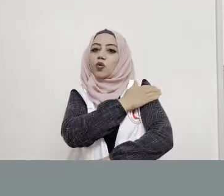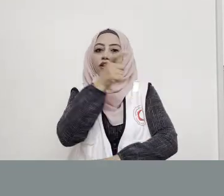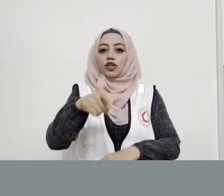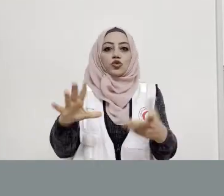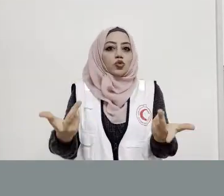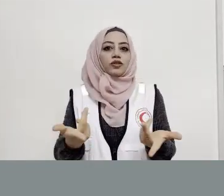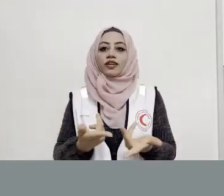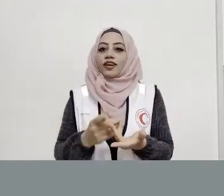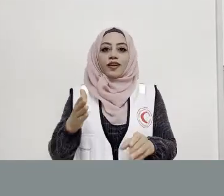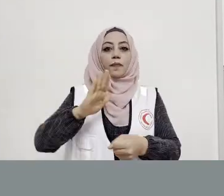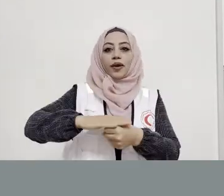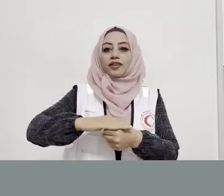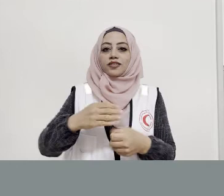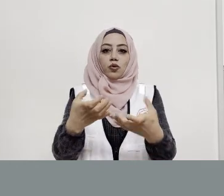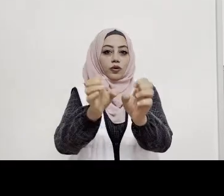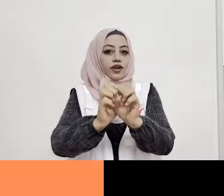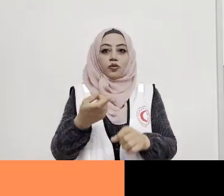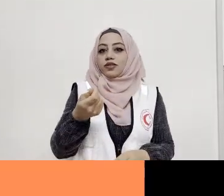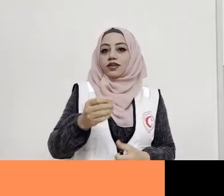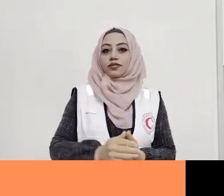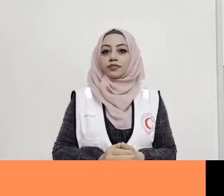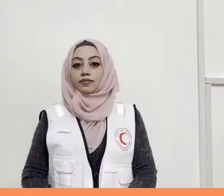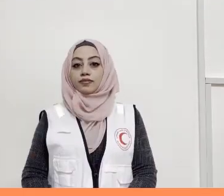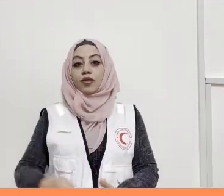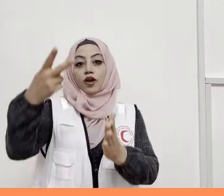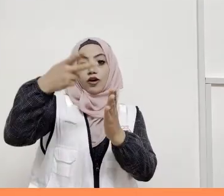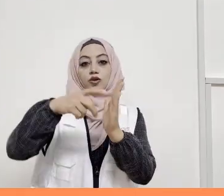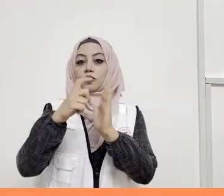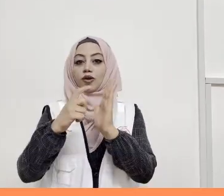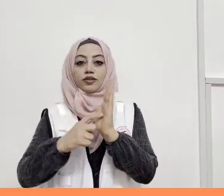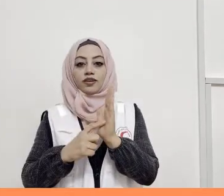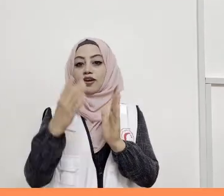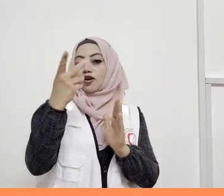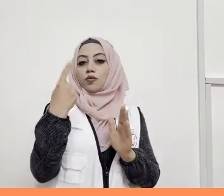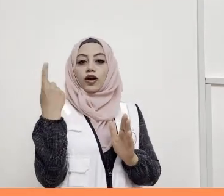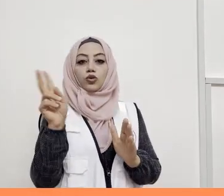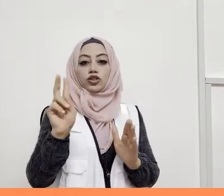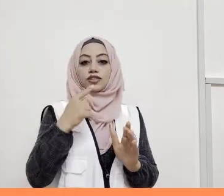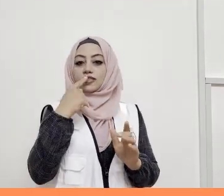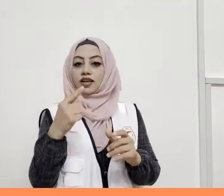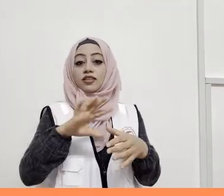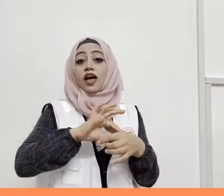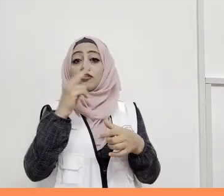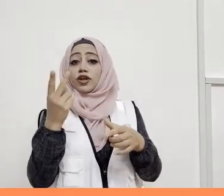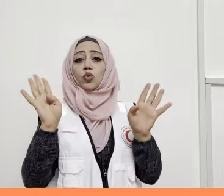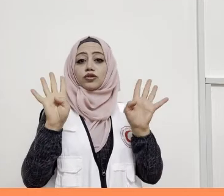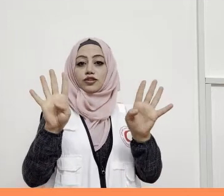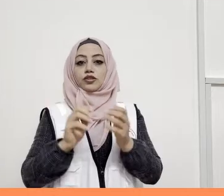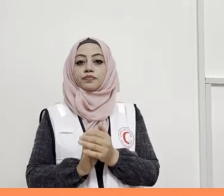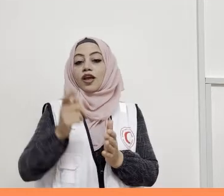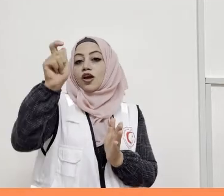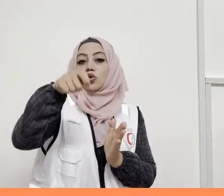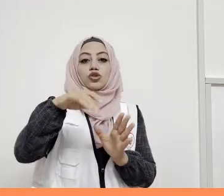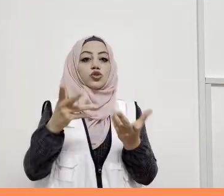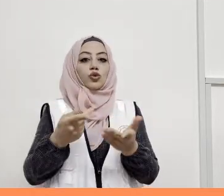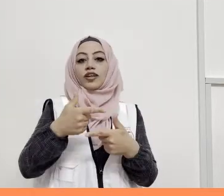شو يعني يكون عندي بيت وعيلة ومصاريف. قرار بقانون رقم 21 لسنة 2019 يشترط في أهلية الزواج أن